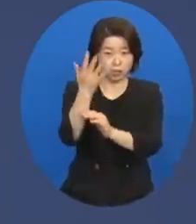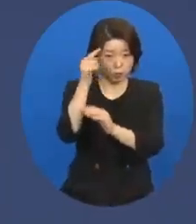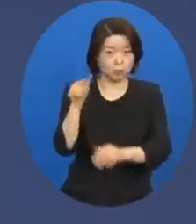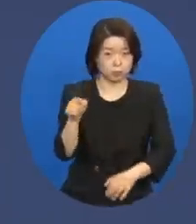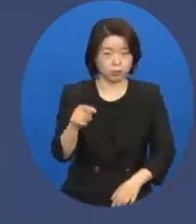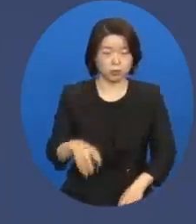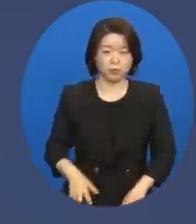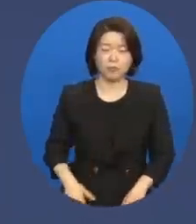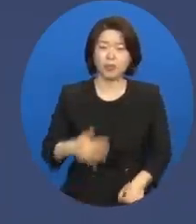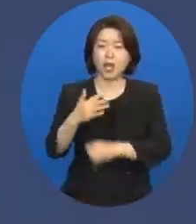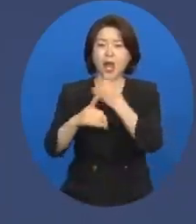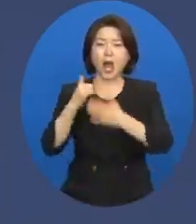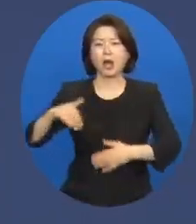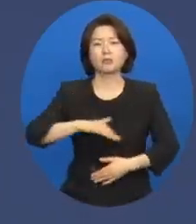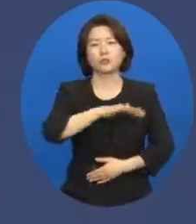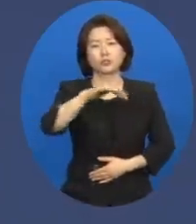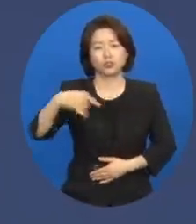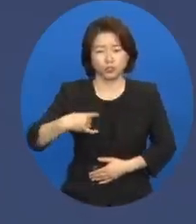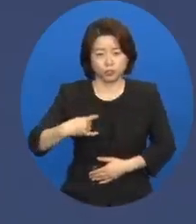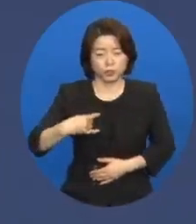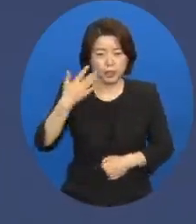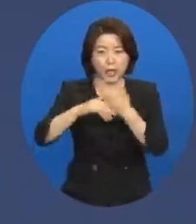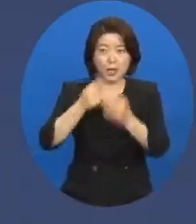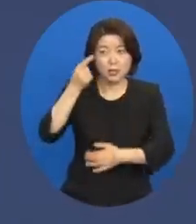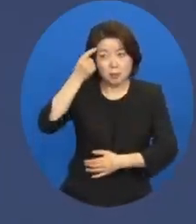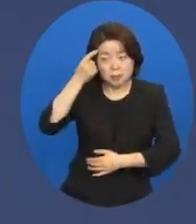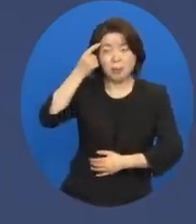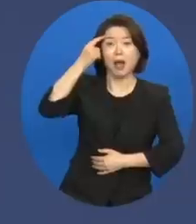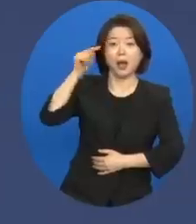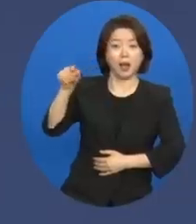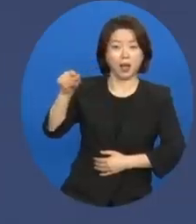그래서 하나님께서 우리를 하나님을 인식하고